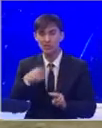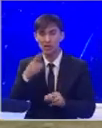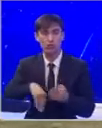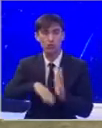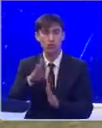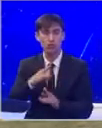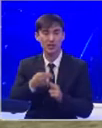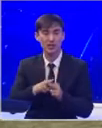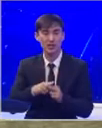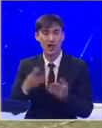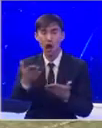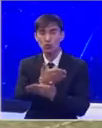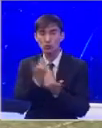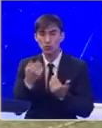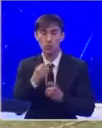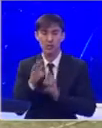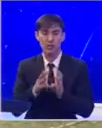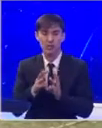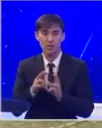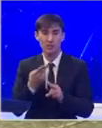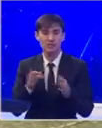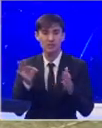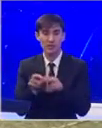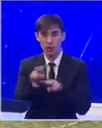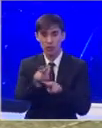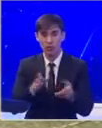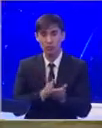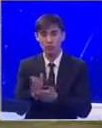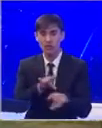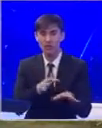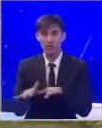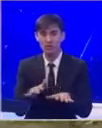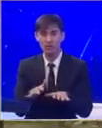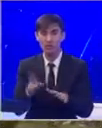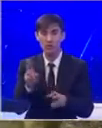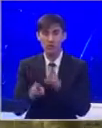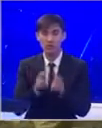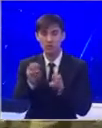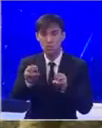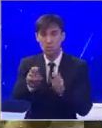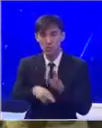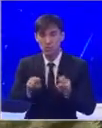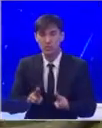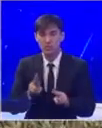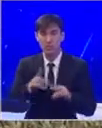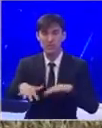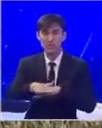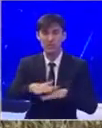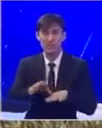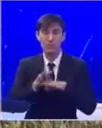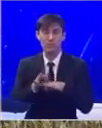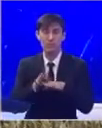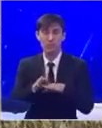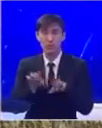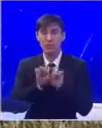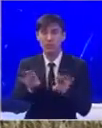лучший исход это отсутствие пожара а потому в целях контроля за выполнением требований пожарной безопасности среди населения регулярно проводится